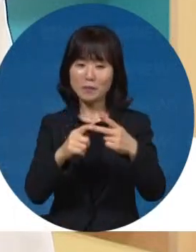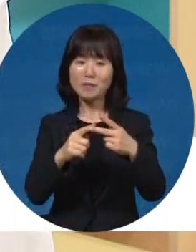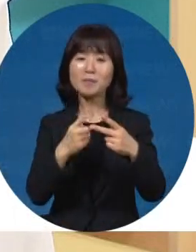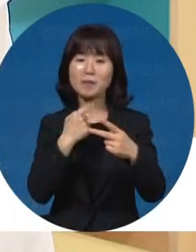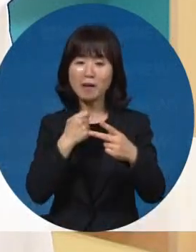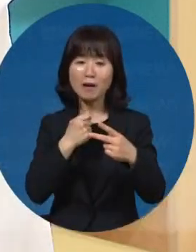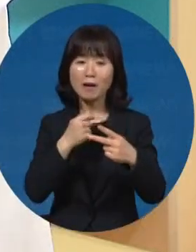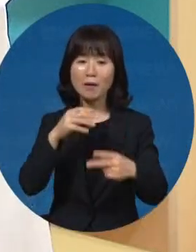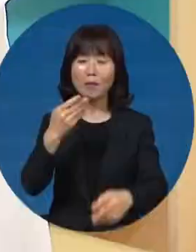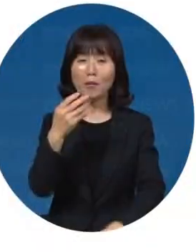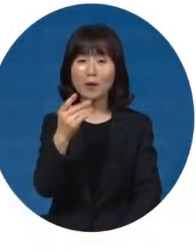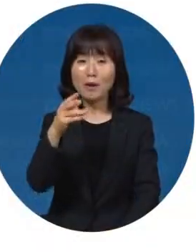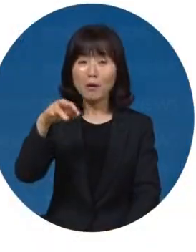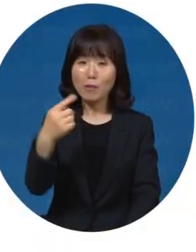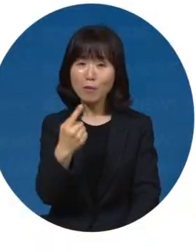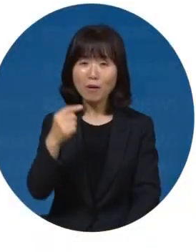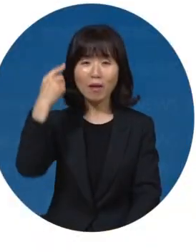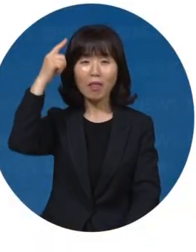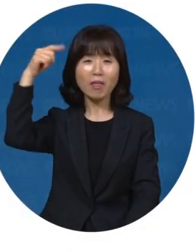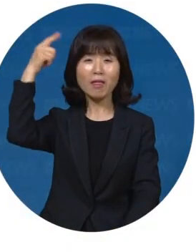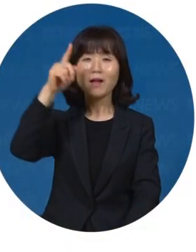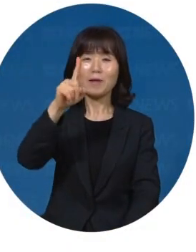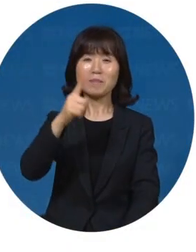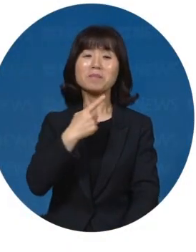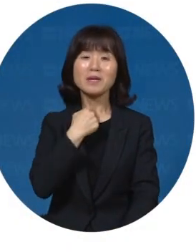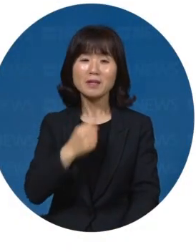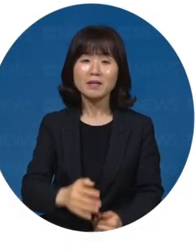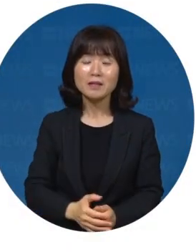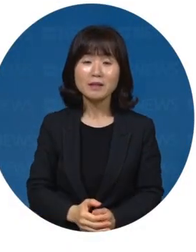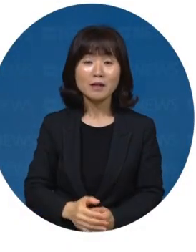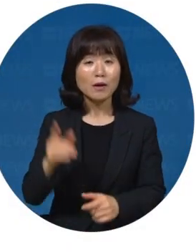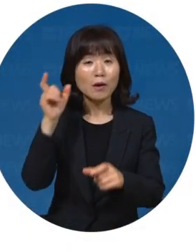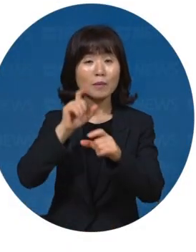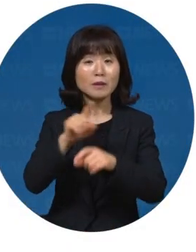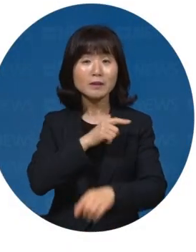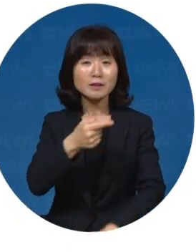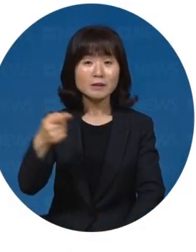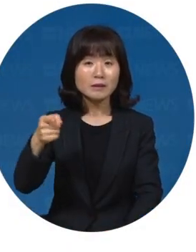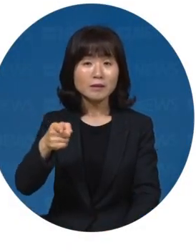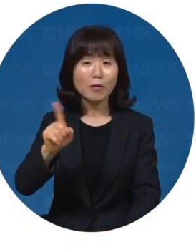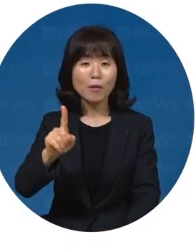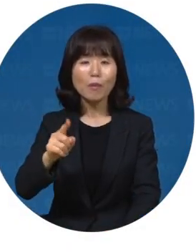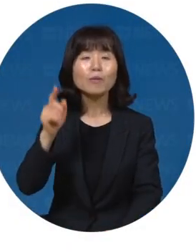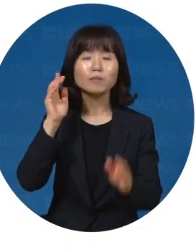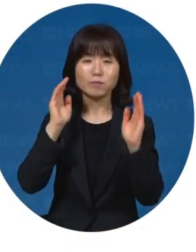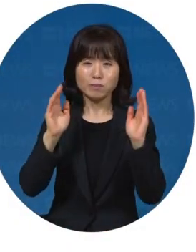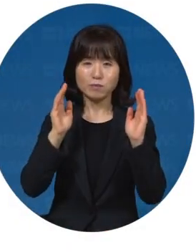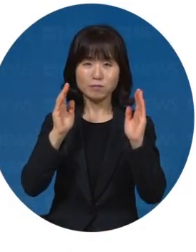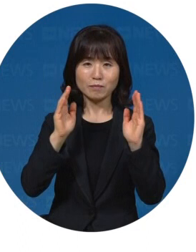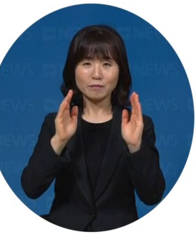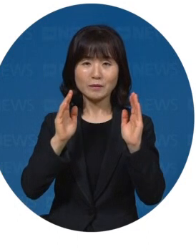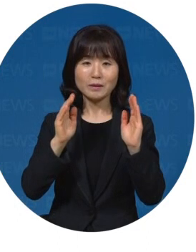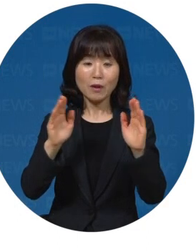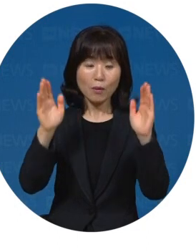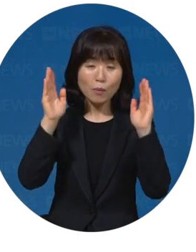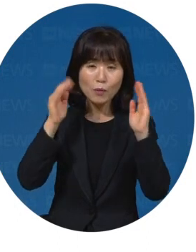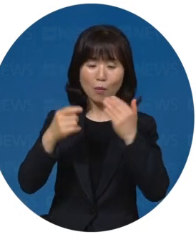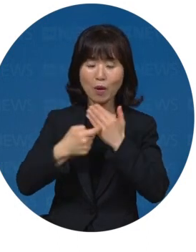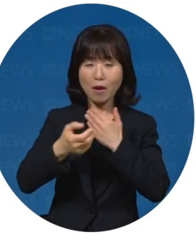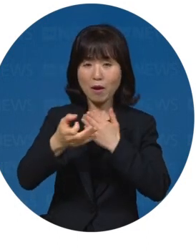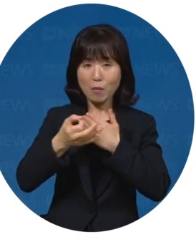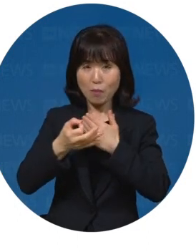와서 한 번 탔어요 가장 큰 고민은 역시 공부입니다 학업과 외모에 대한 만족도가